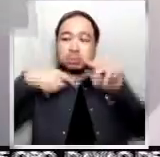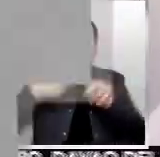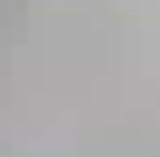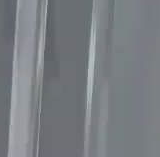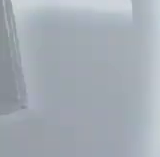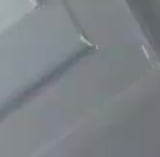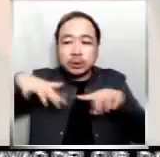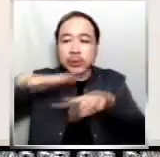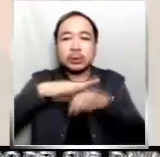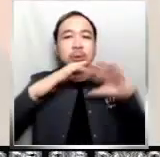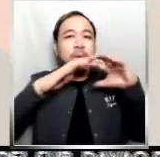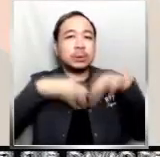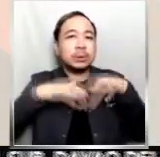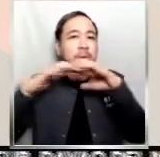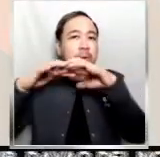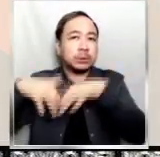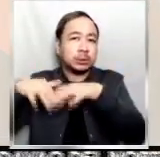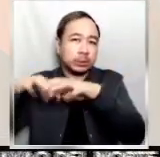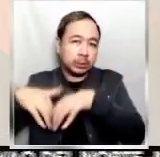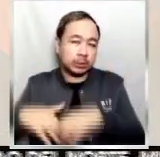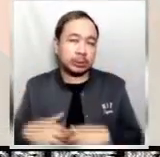Aguinaldo.